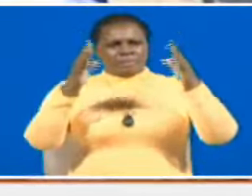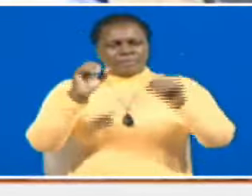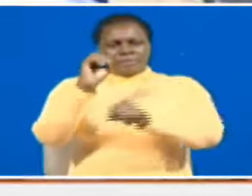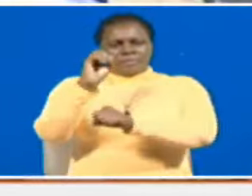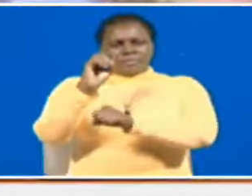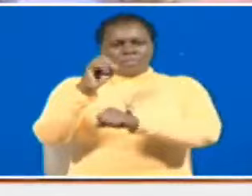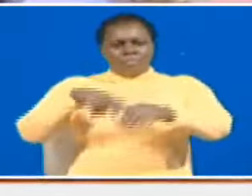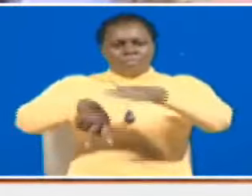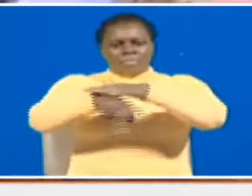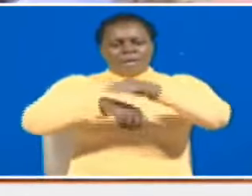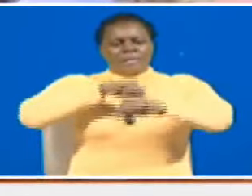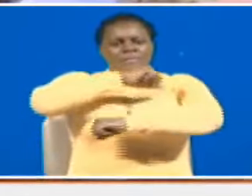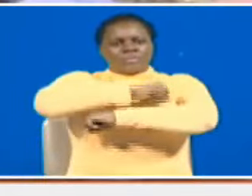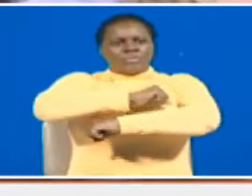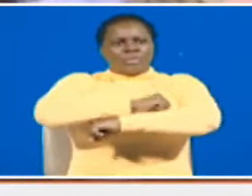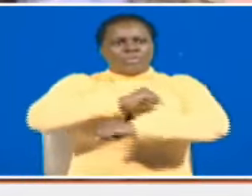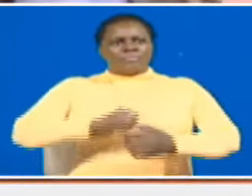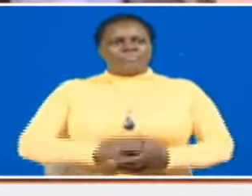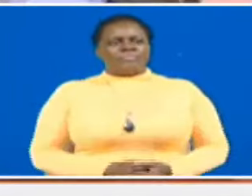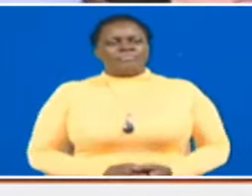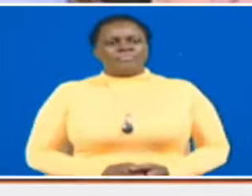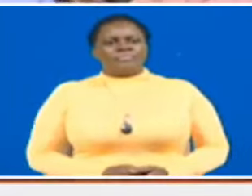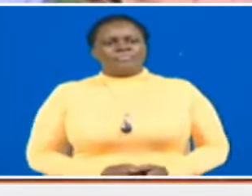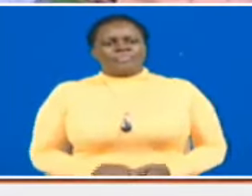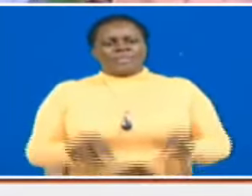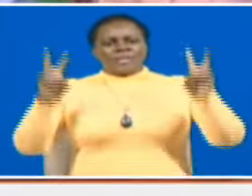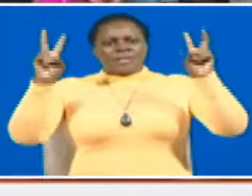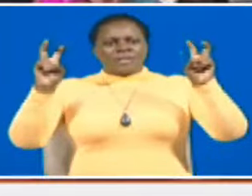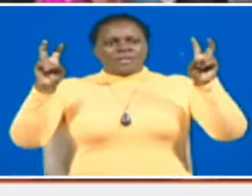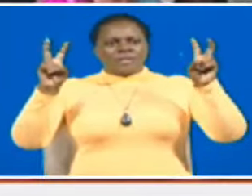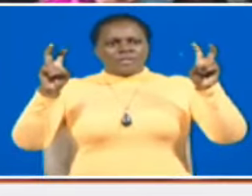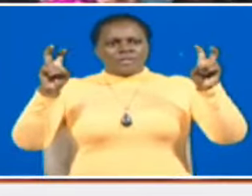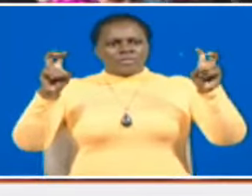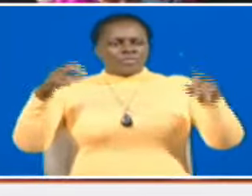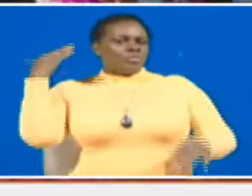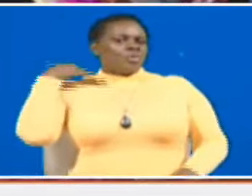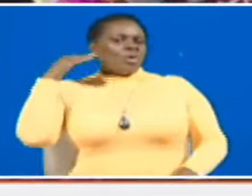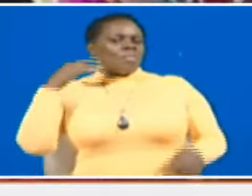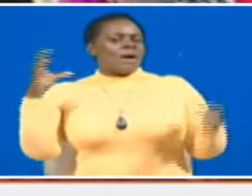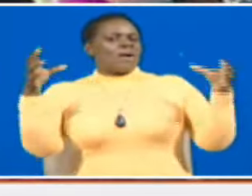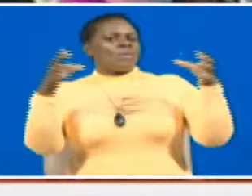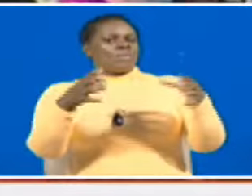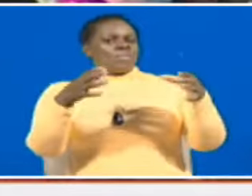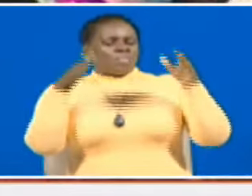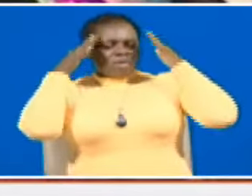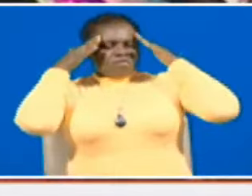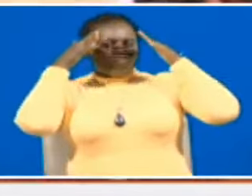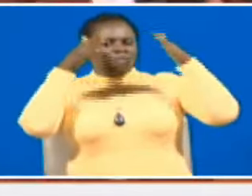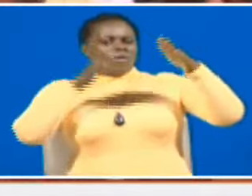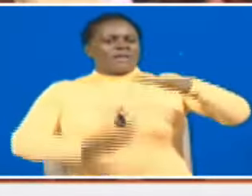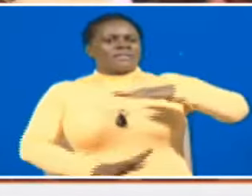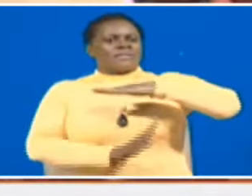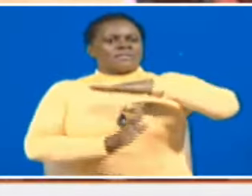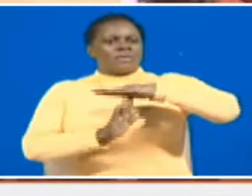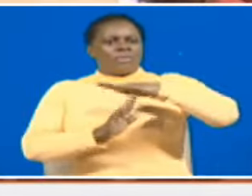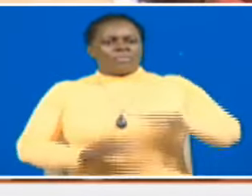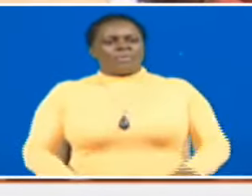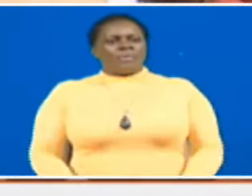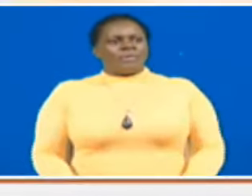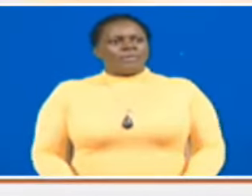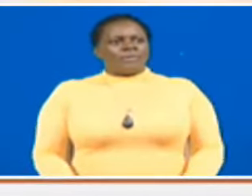msingi ya Rona Lingala. Swala la ueneaji wa magenge ya uhalifu ikipewa kipaumbele.